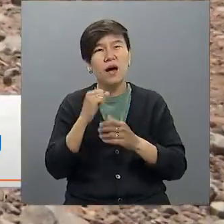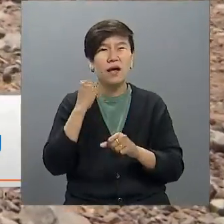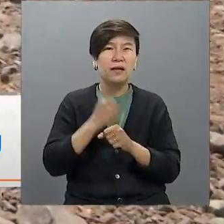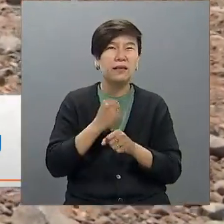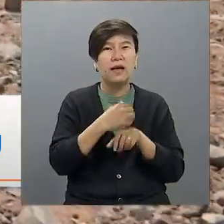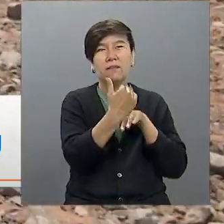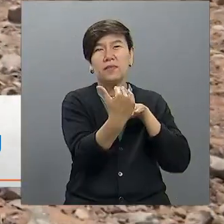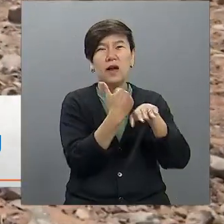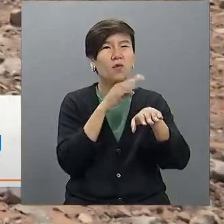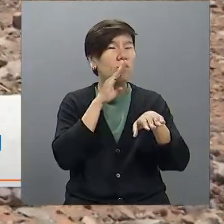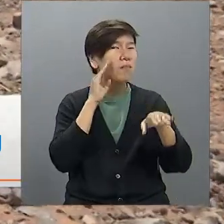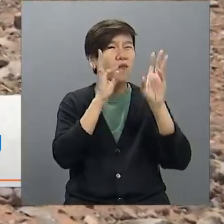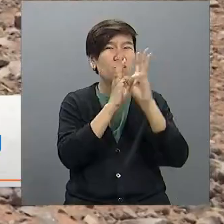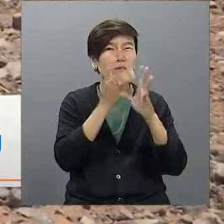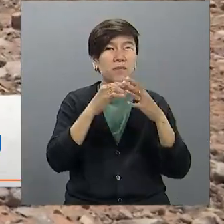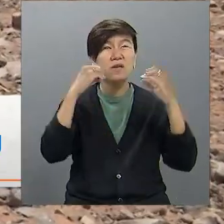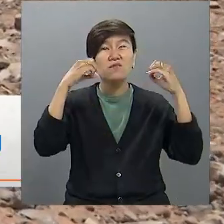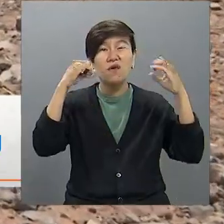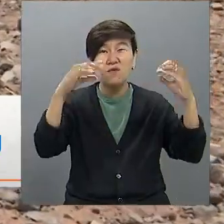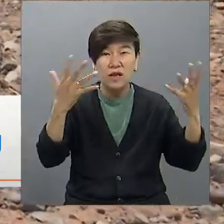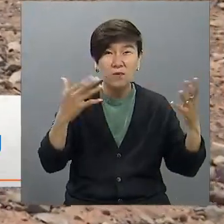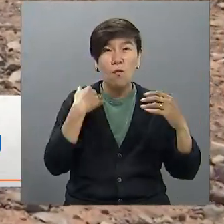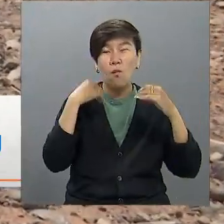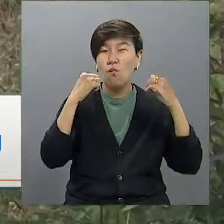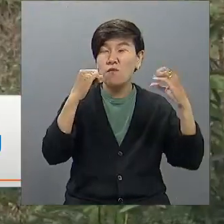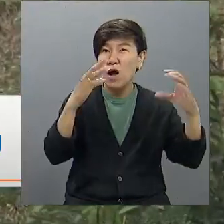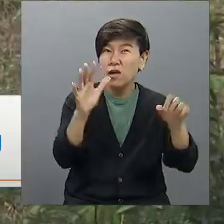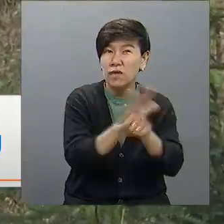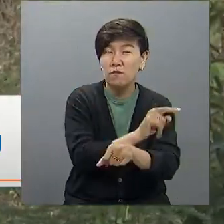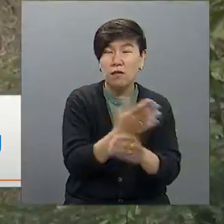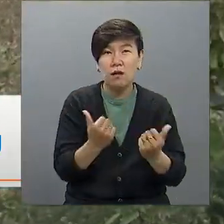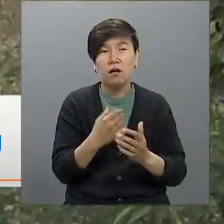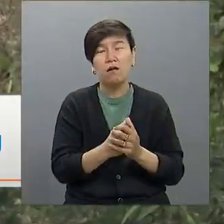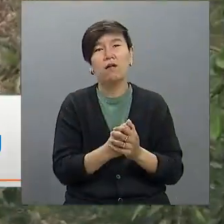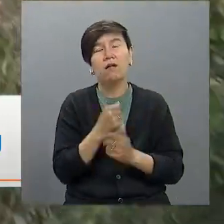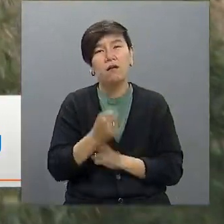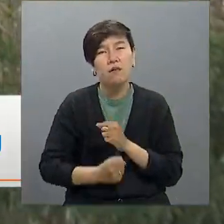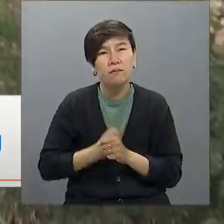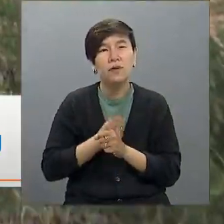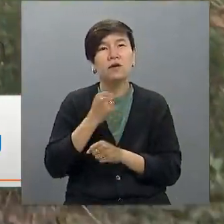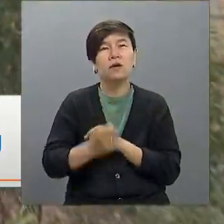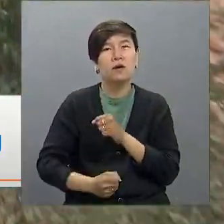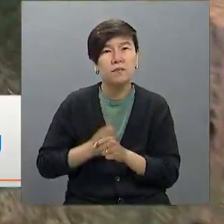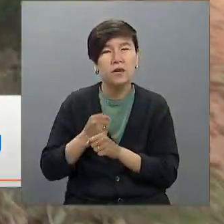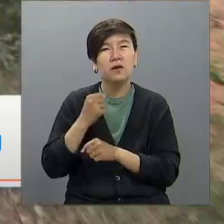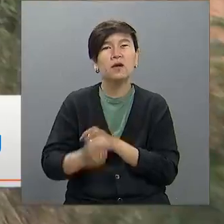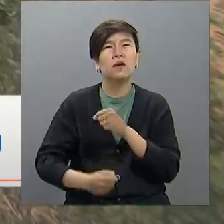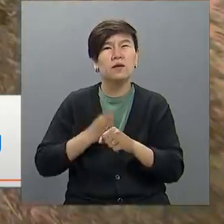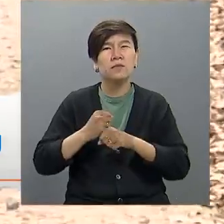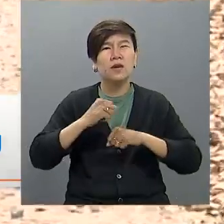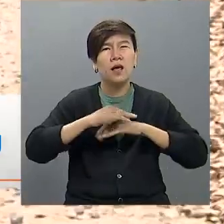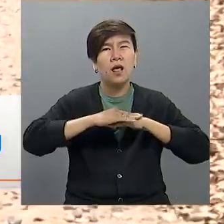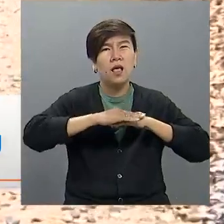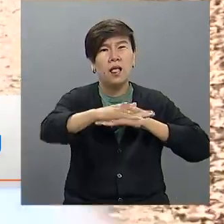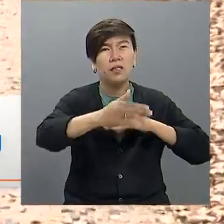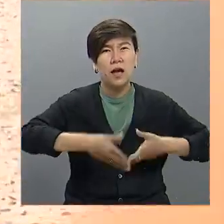ฝุ่นไฟส่องสว่างตลอดทางผ่านไปหลายสมัยถนนยังมีฝุ่นไม่จางหายมีแต่หนักกว่าเดิม